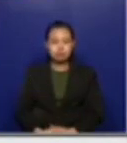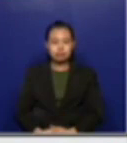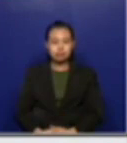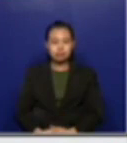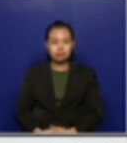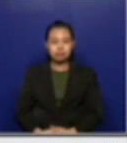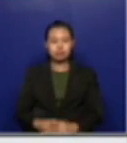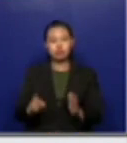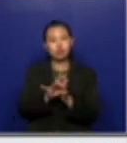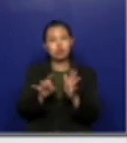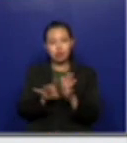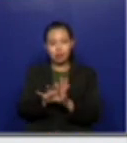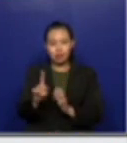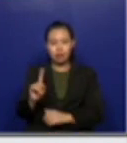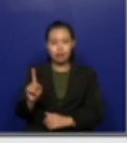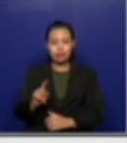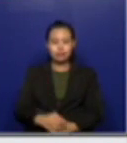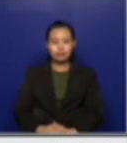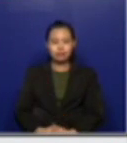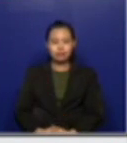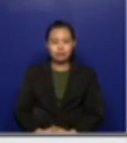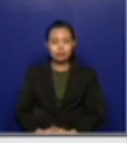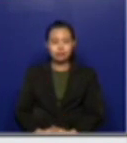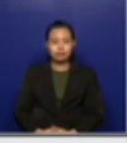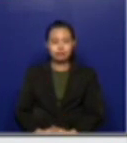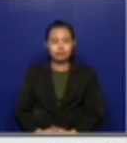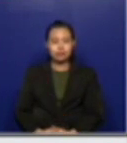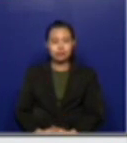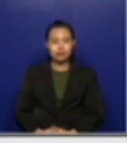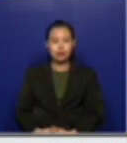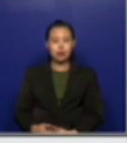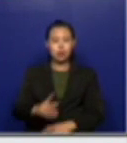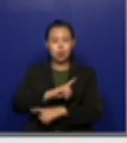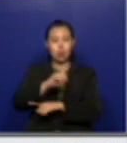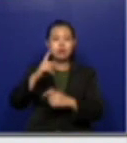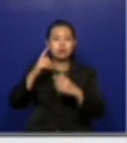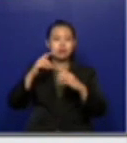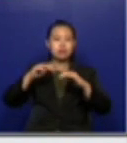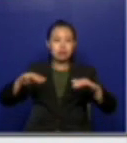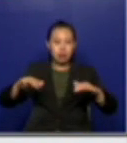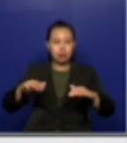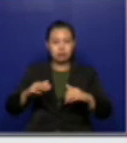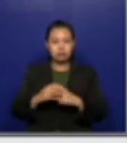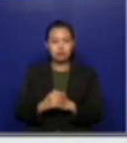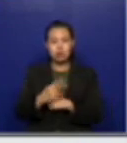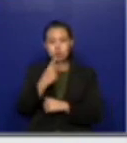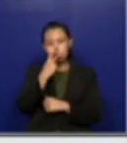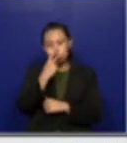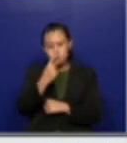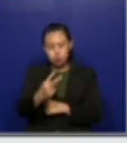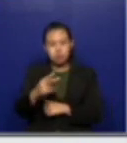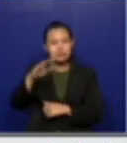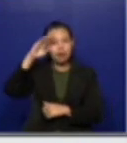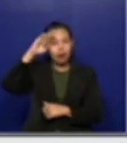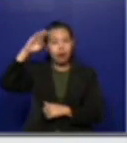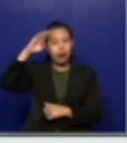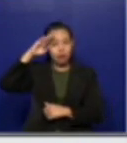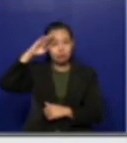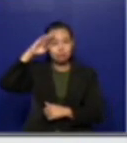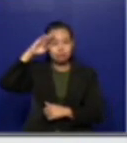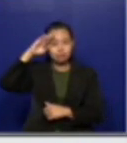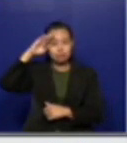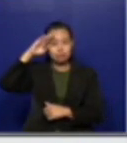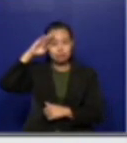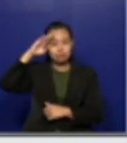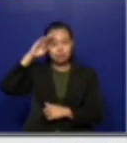ทหารในอดีตเนี่ยท่านเชื่อไหมครับเด็กๆเนี่ยวันเด็กใครก็อยากไปดูเรื่องของทหารแต่วัน